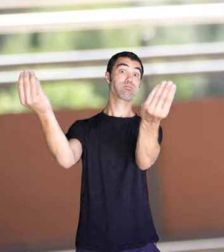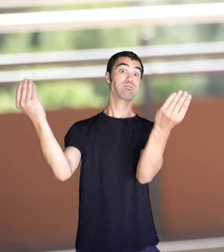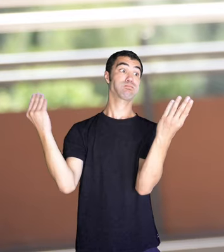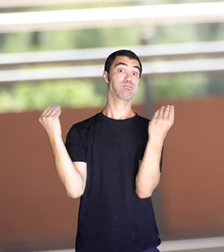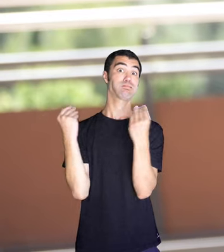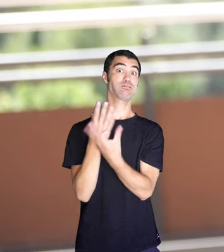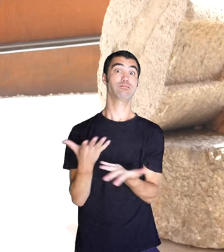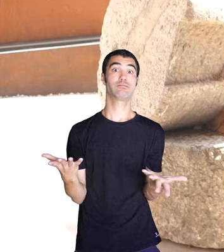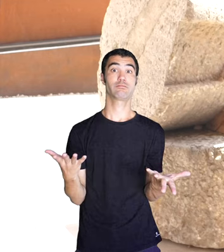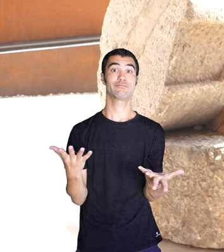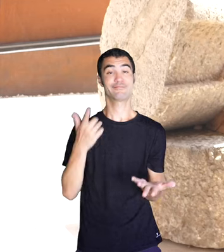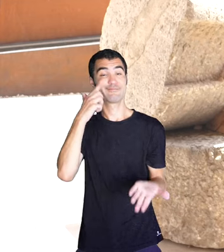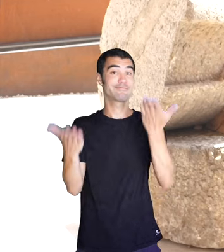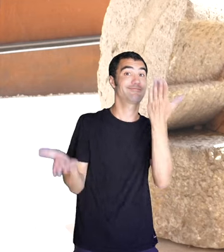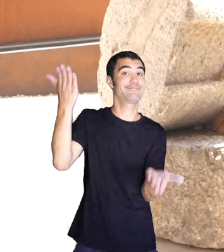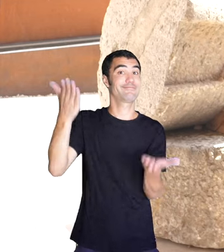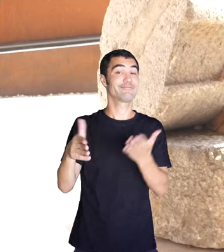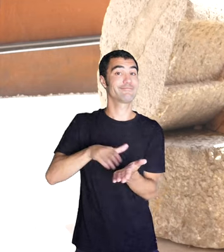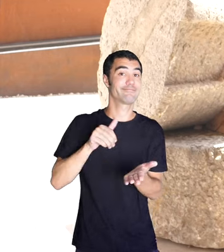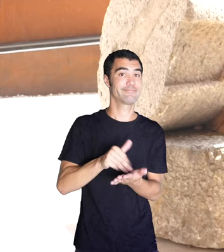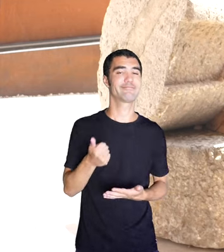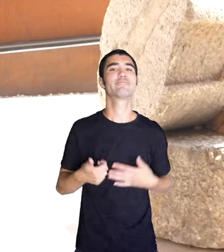21. Llavors